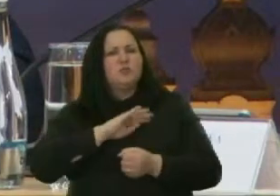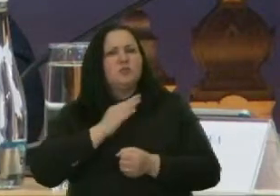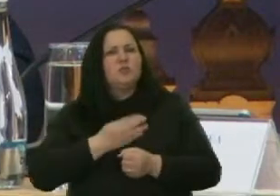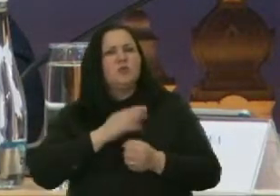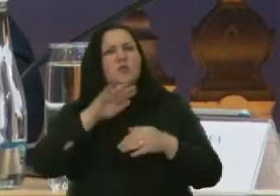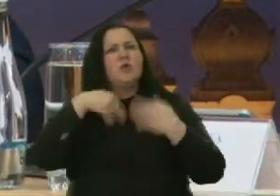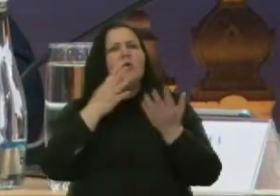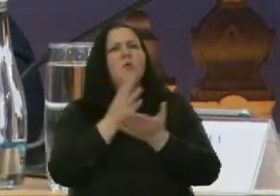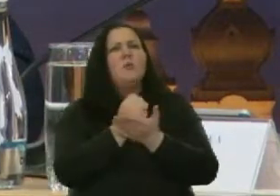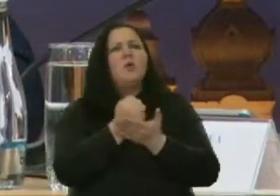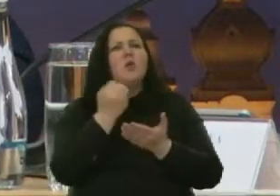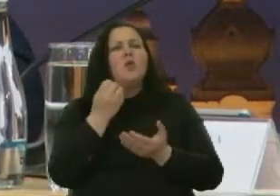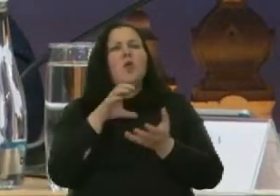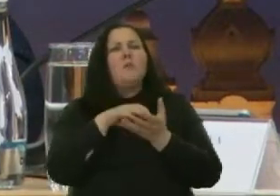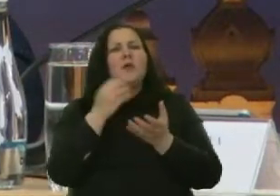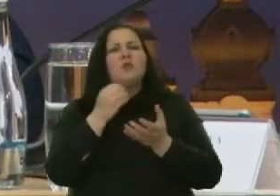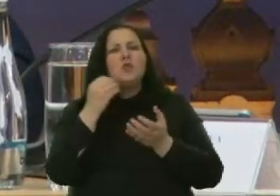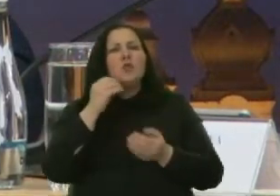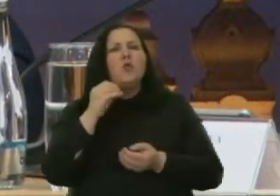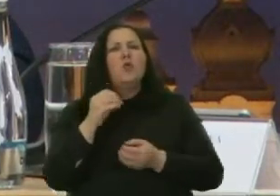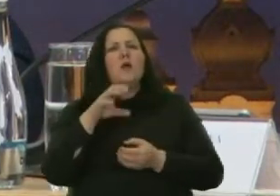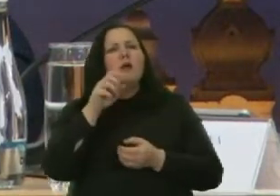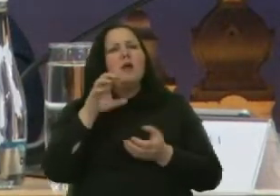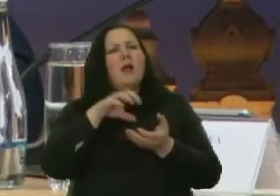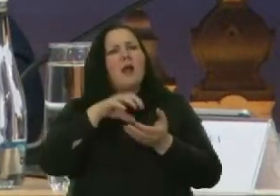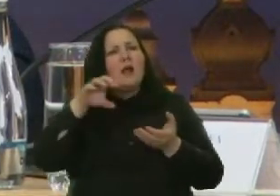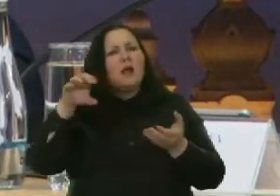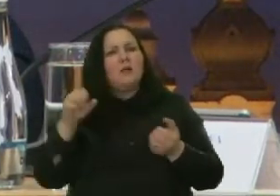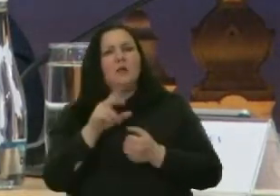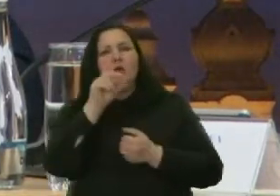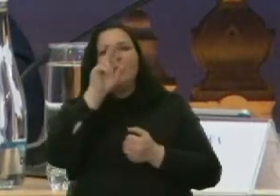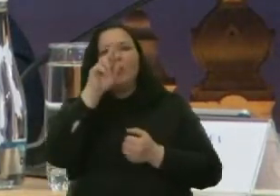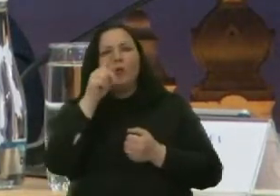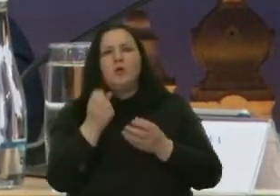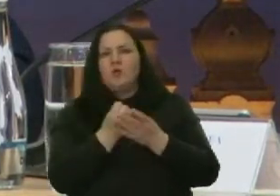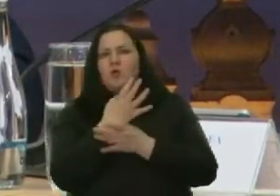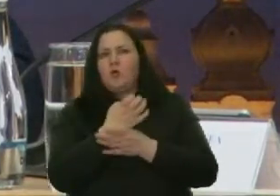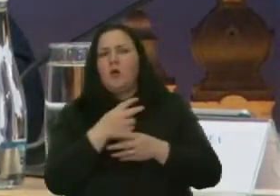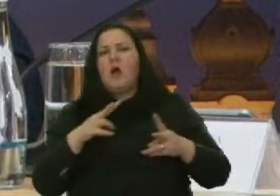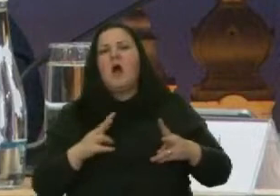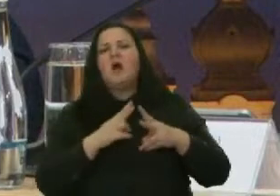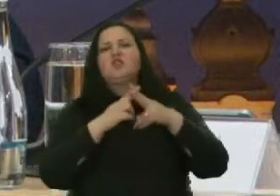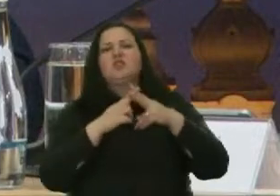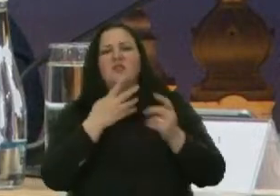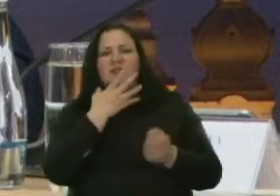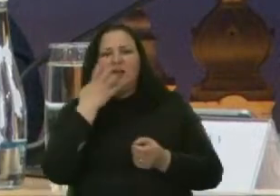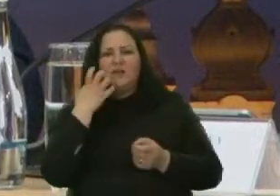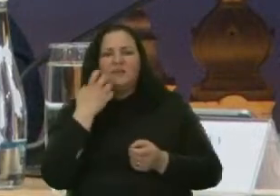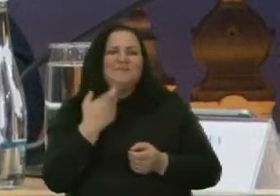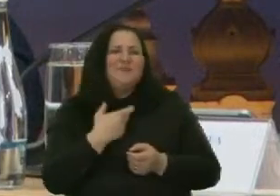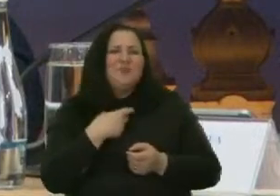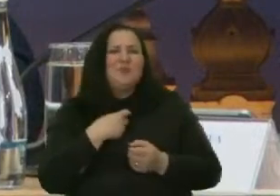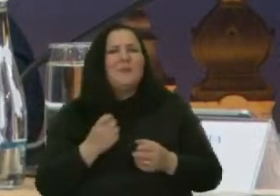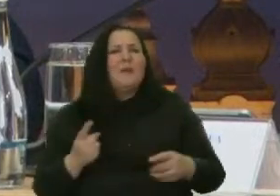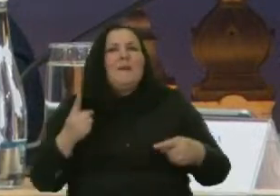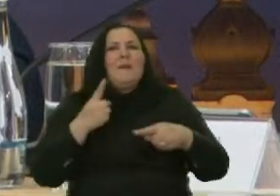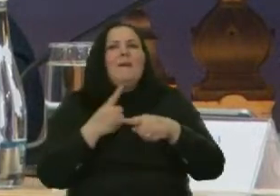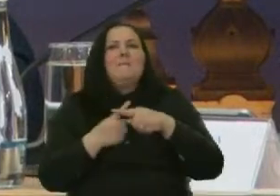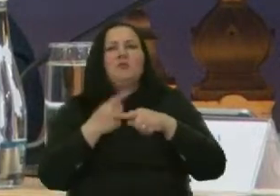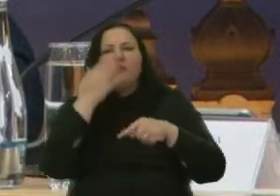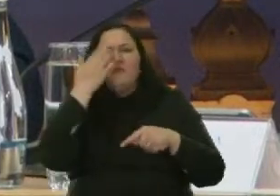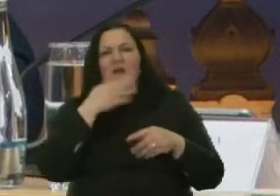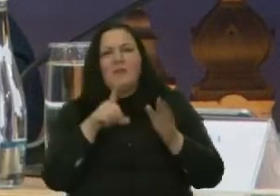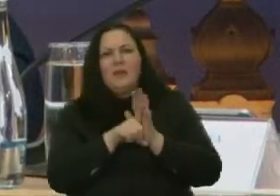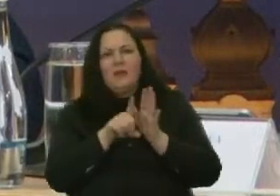pentru pentru cartiere pugul nou ajutoare de încălzire nu putem da în plus de ceea ce dă legea Din nefericire